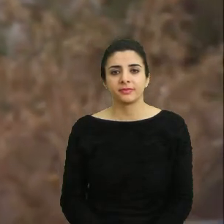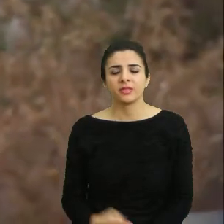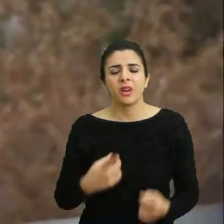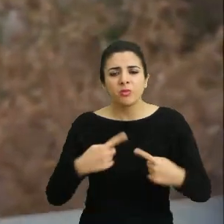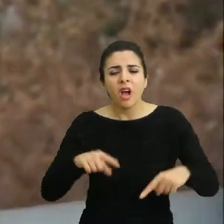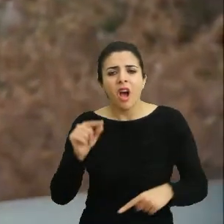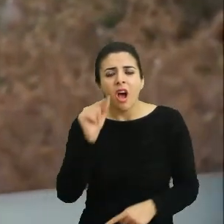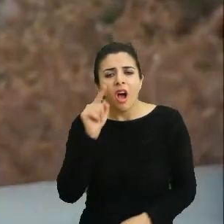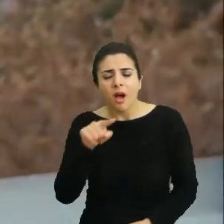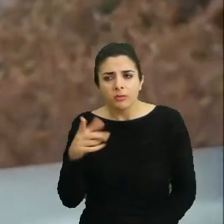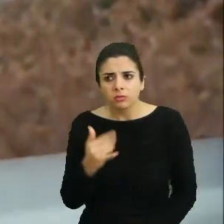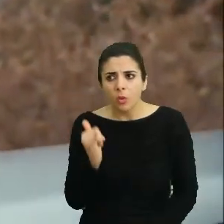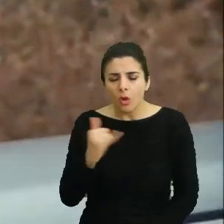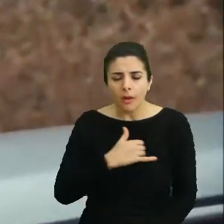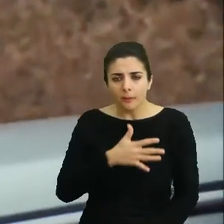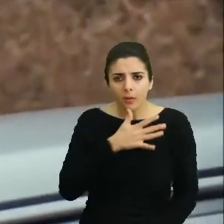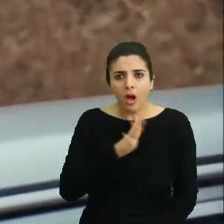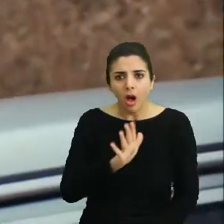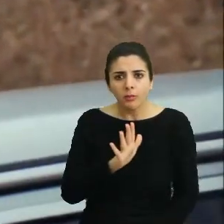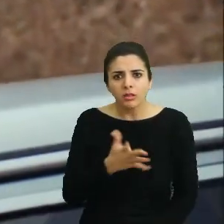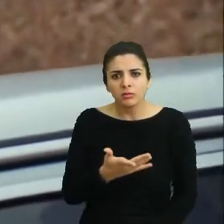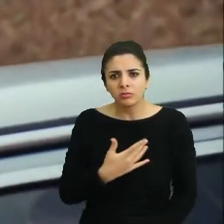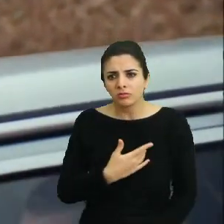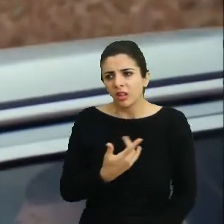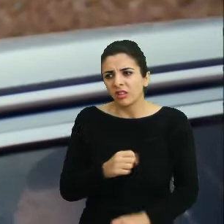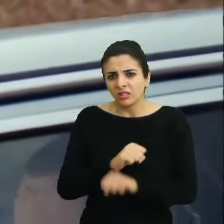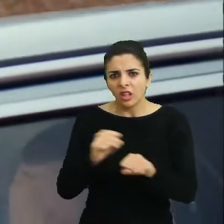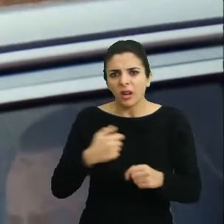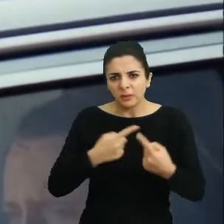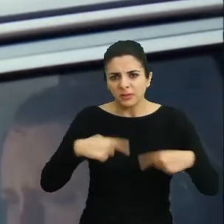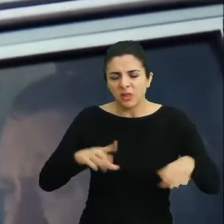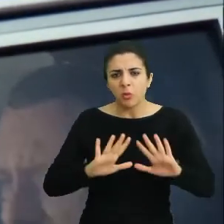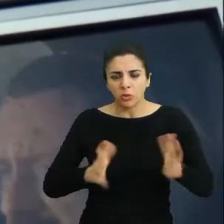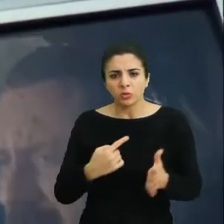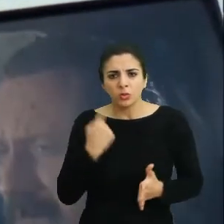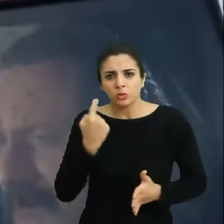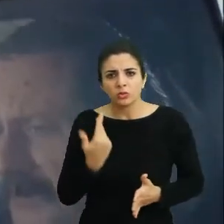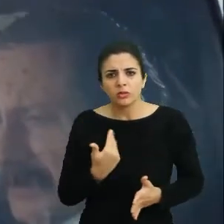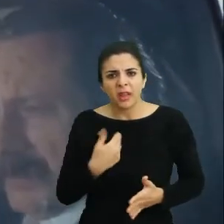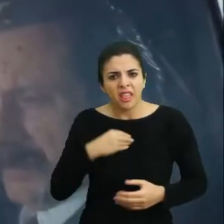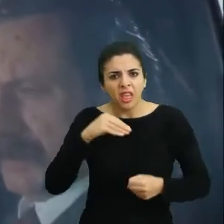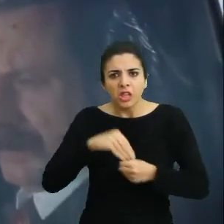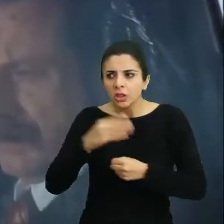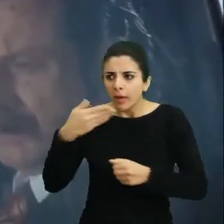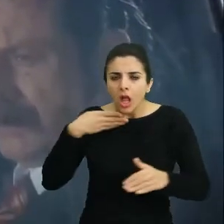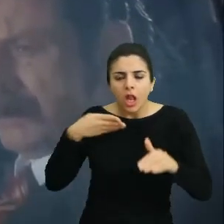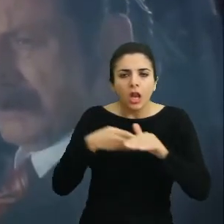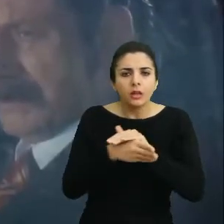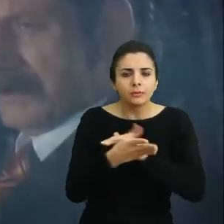bu heriflere gıt biriydik ama asıl çürük olan bizmişik. Arabanın içindeler. İçimize kadar